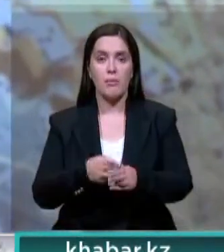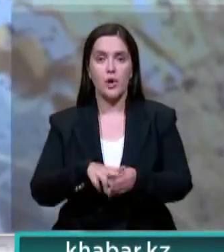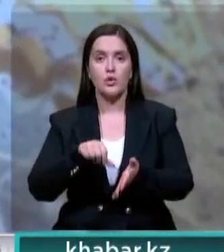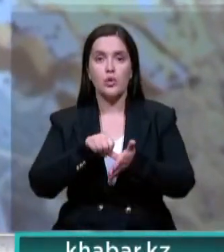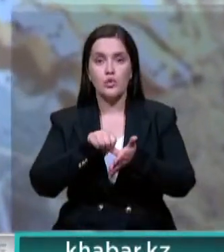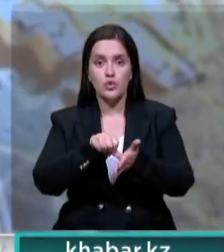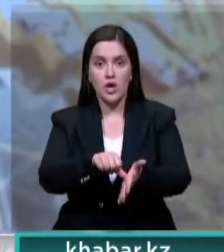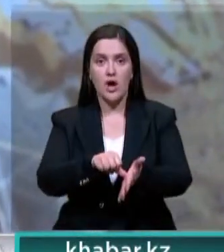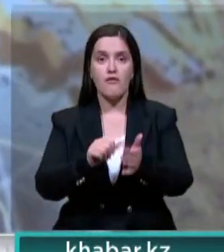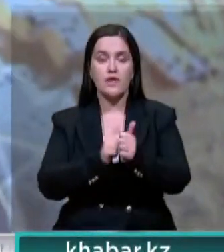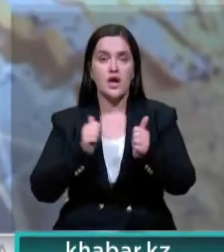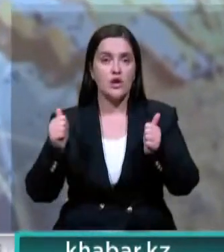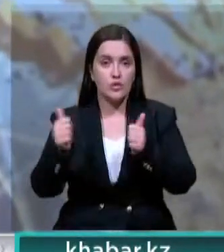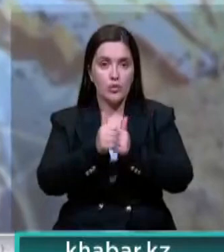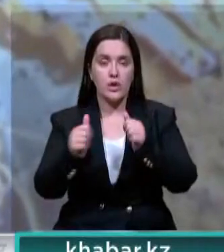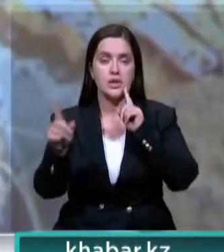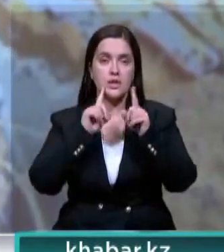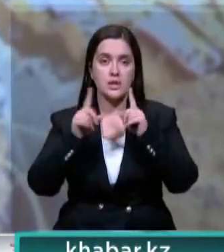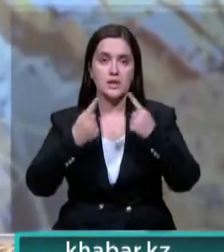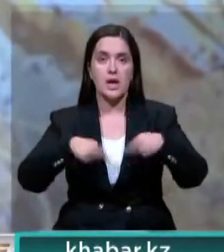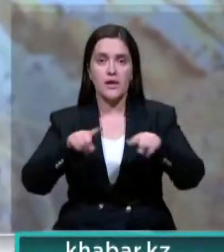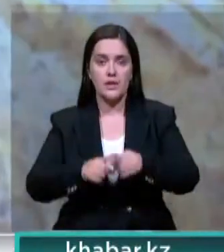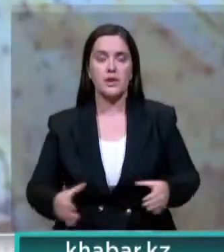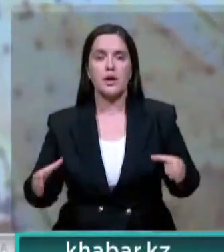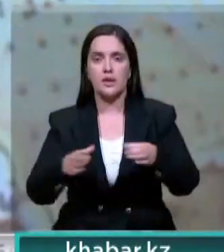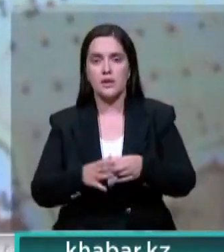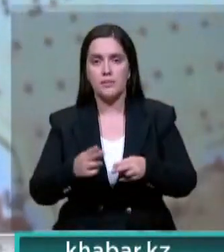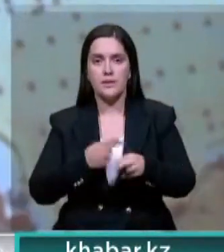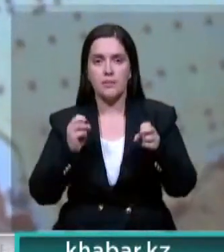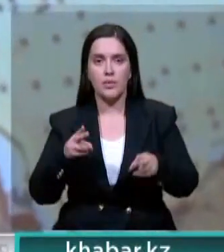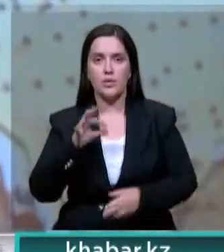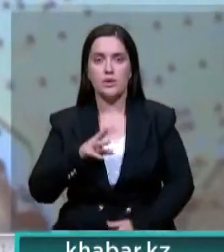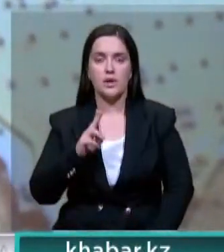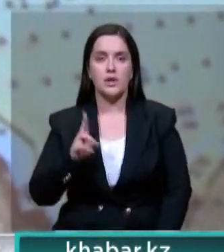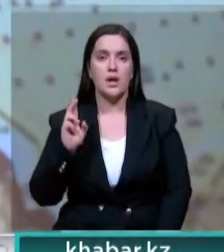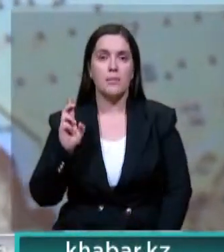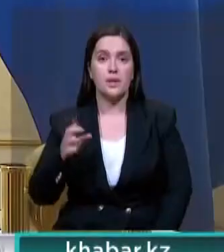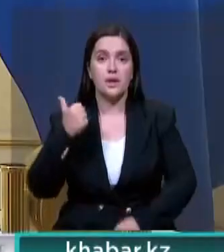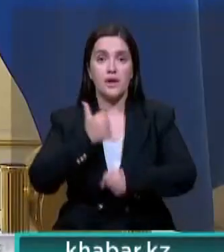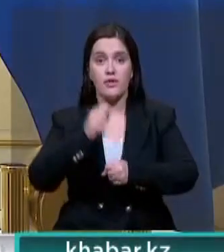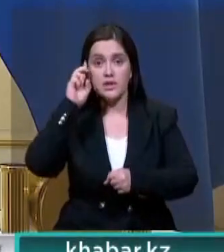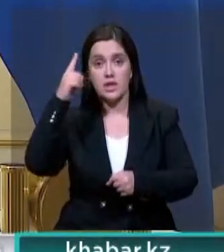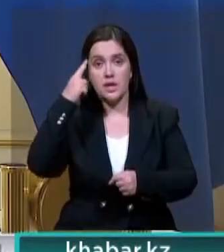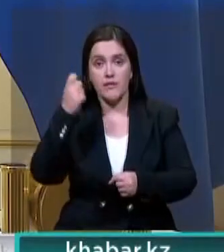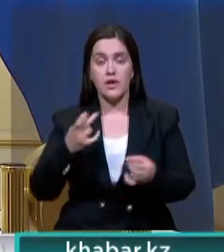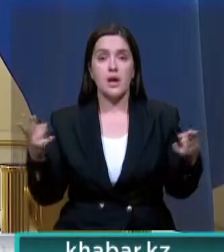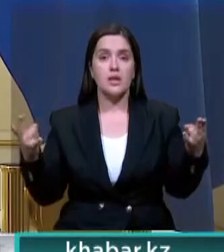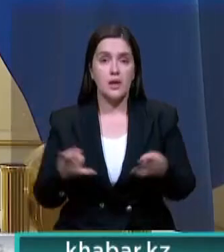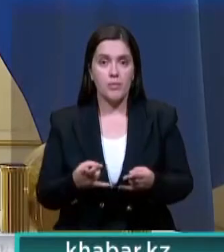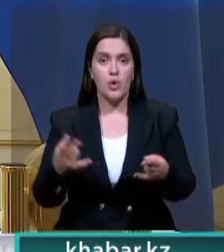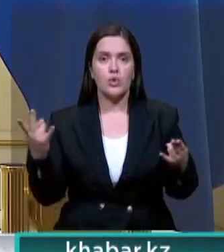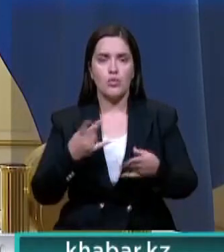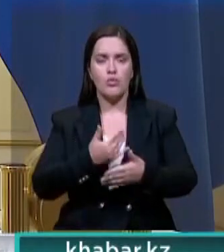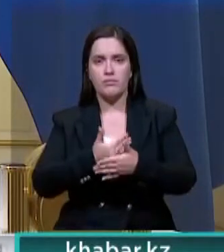тукаев принял участие в а внеочередной сессии совета коллективной безопасности ода kb глава государства заявил о